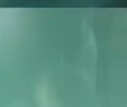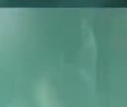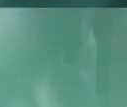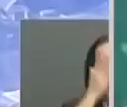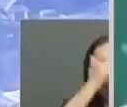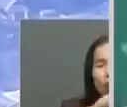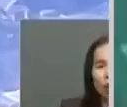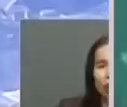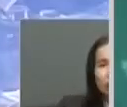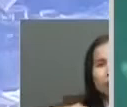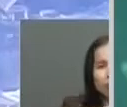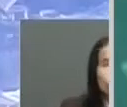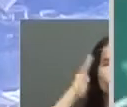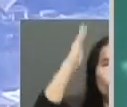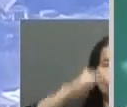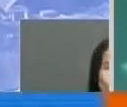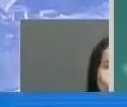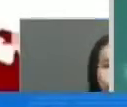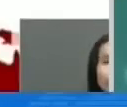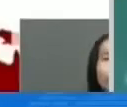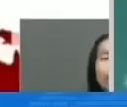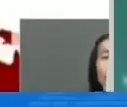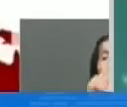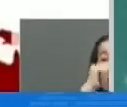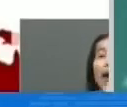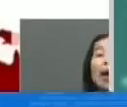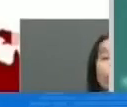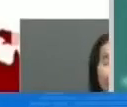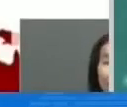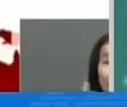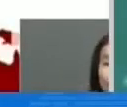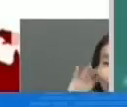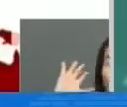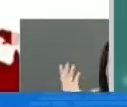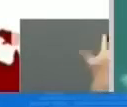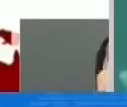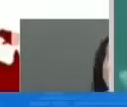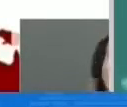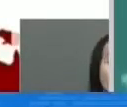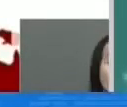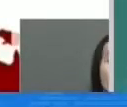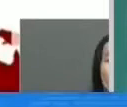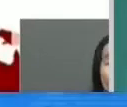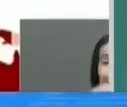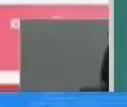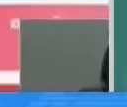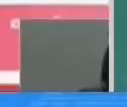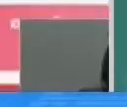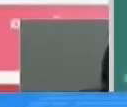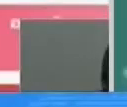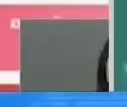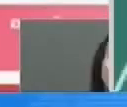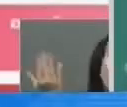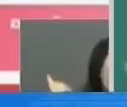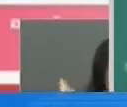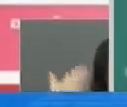เราได้เห็นภาพการร่วมมือกันในสังคมอย่างเต็มที่แล้วนะครับคือหลายๆคนผมก็สังเกตว่าพยายามเว้นระยะห่างพยายามสวมหน้ากากอนามั